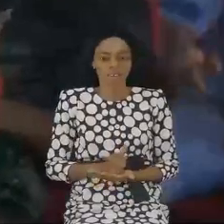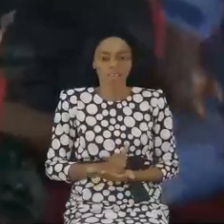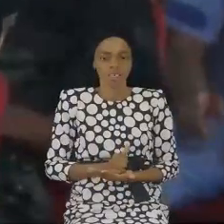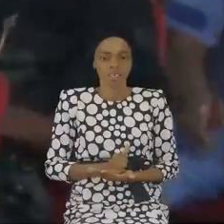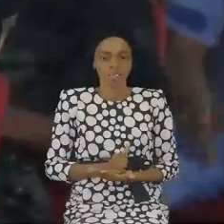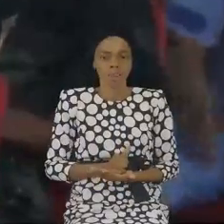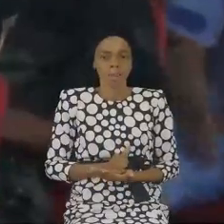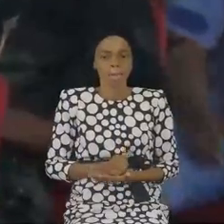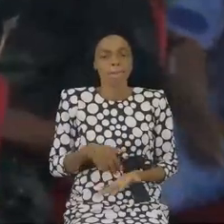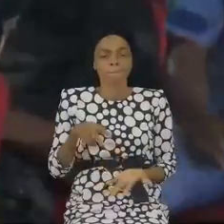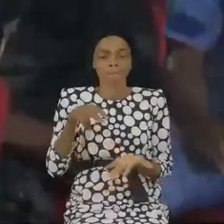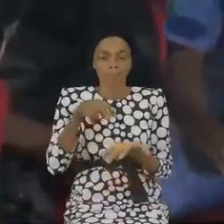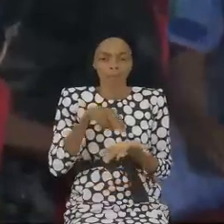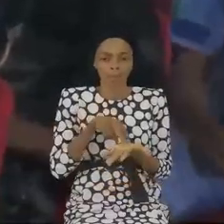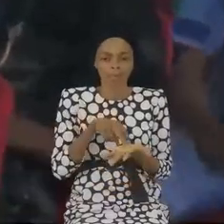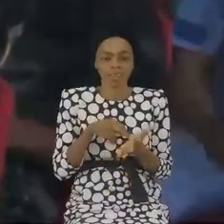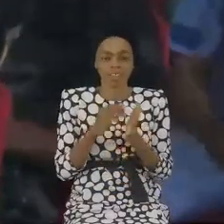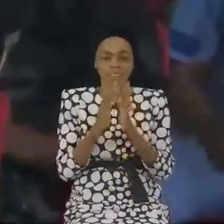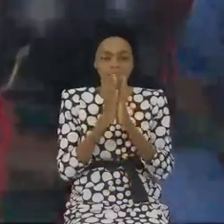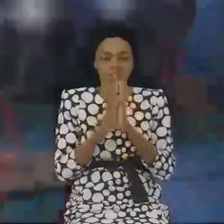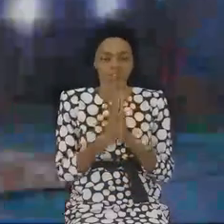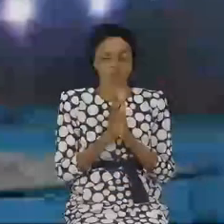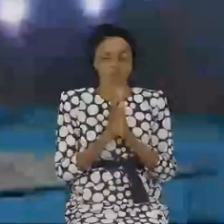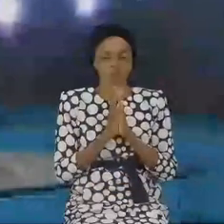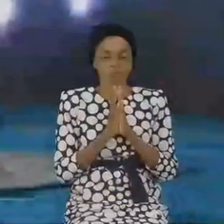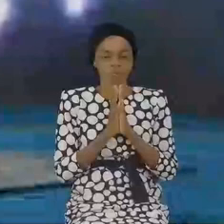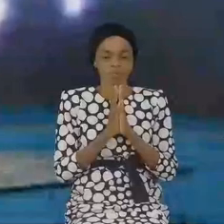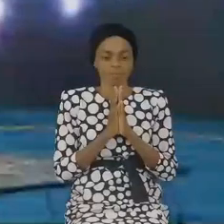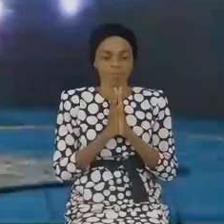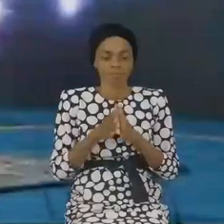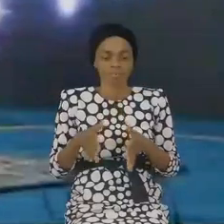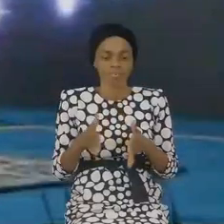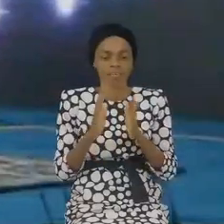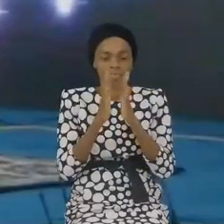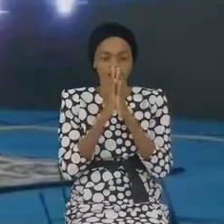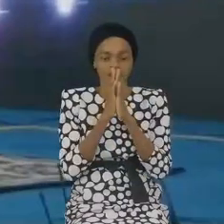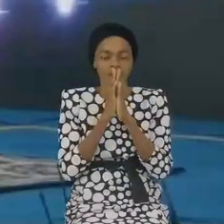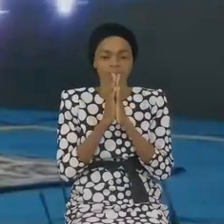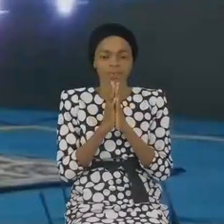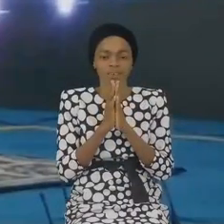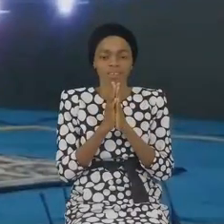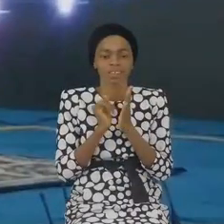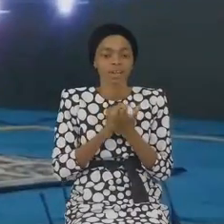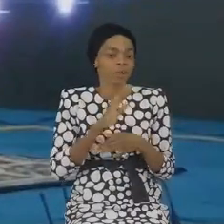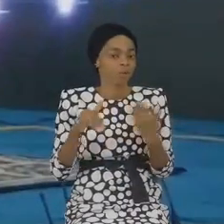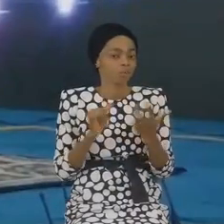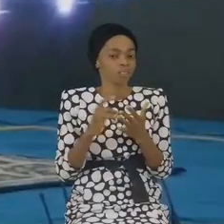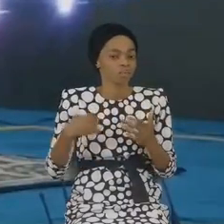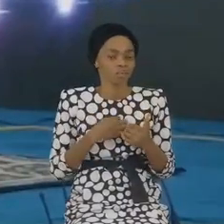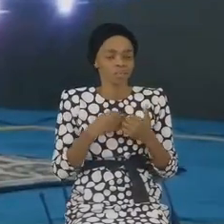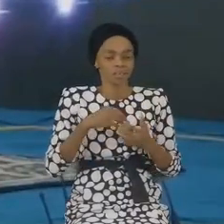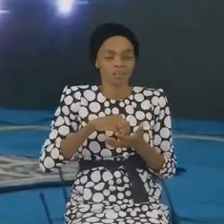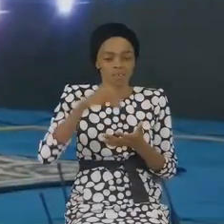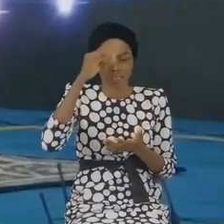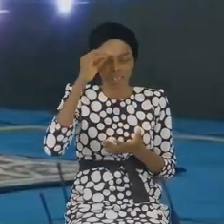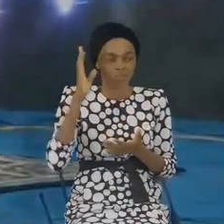Levons-nous maintenant, levons maintenant et parlons à Dieu. Que tout ce que nous avons appris aujourd'hui soit écrit sur la table de nos